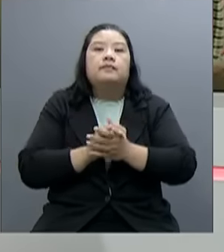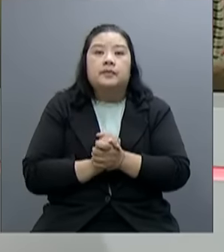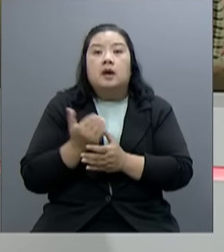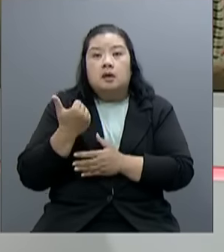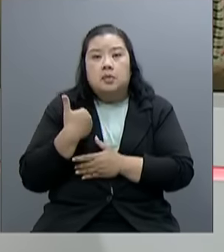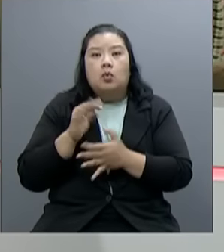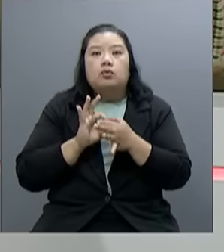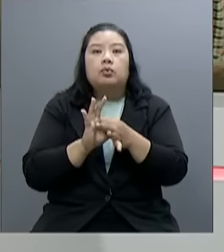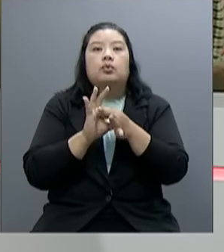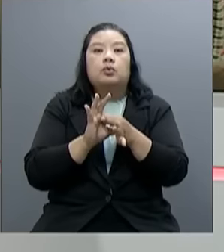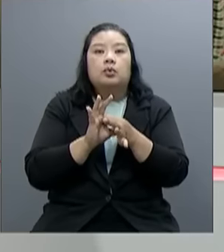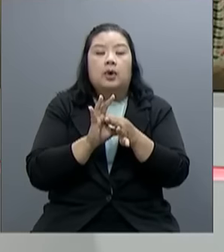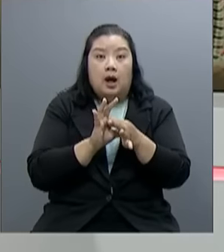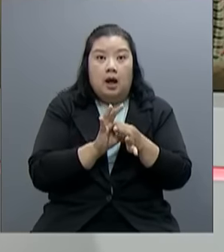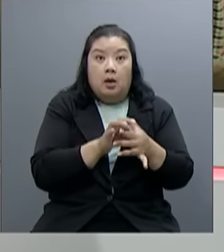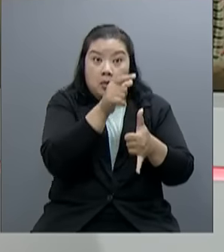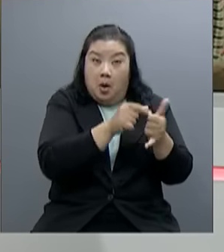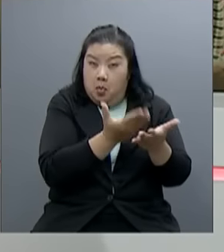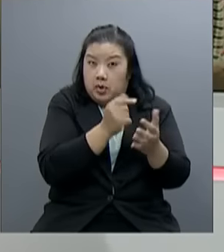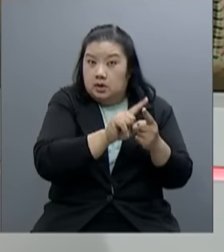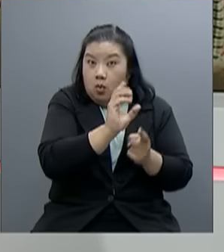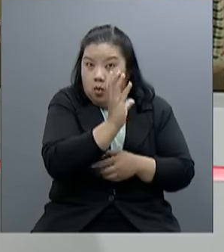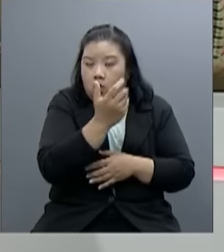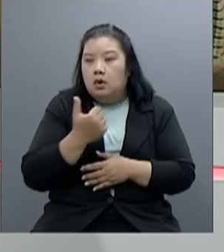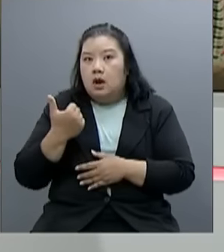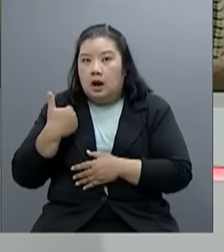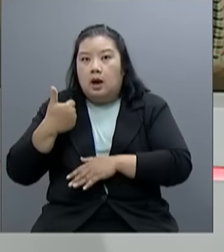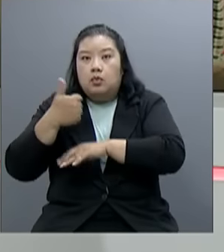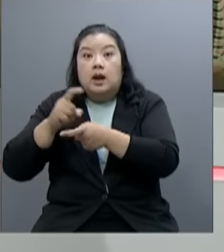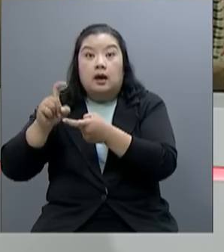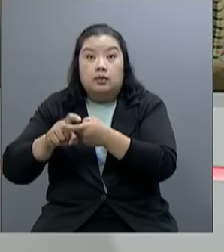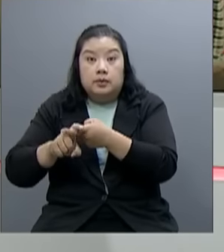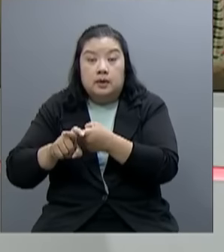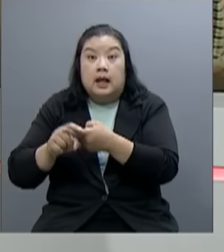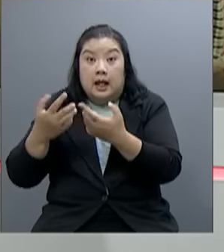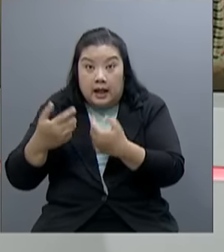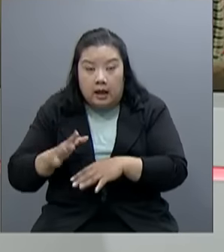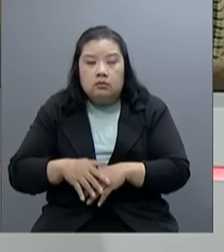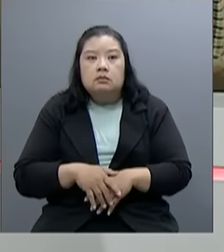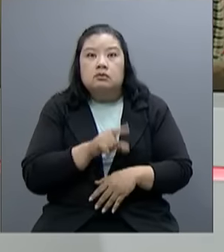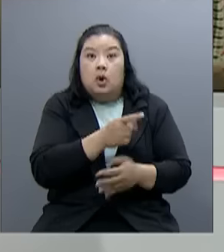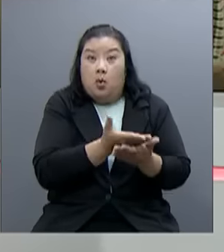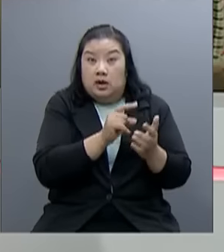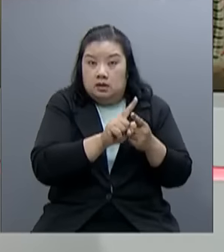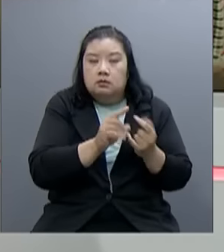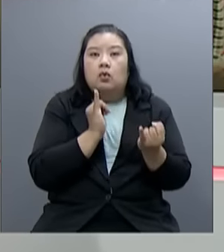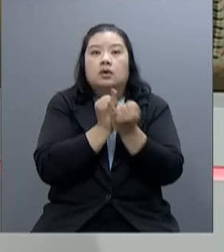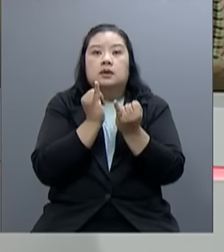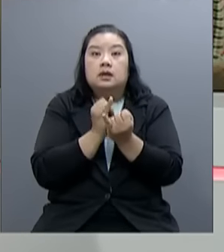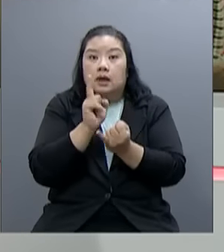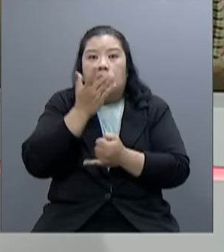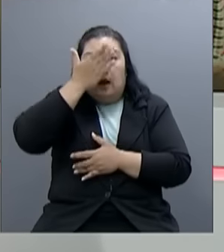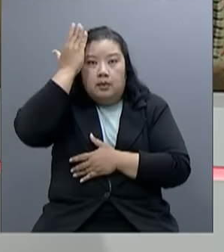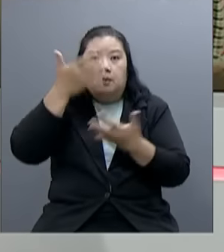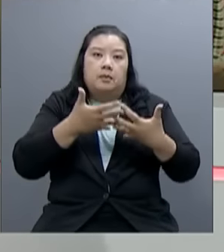ความสัมพันธ์ระหว่างมาสกับปูตินนั่นก็คือความสัมพันธ์ของมาสกับโดนัลด์ทรัมป์ที่มีความใกล้ชิดกันมากขึ้นในระยะหลังๆ